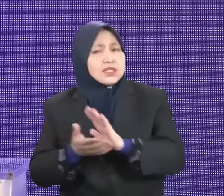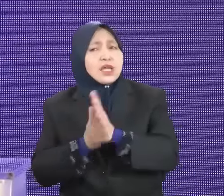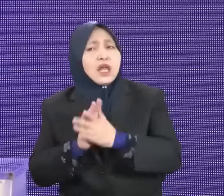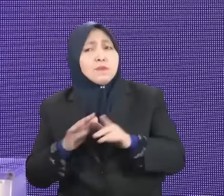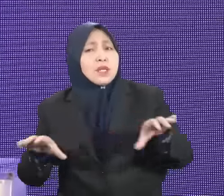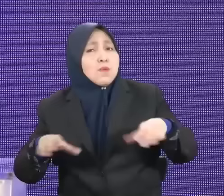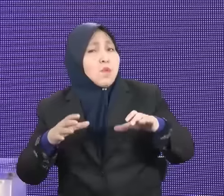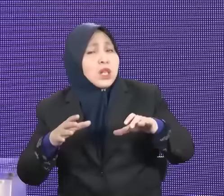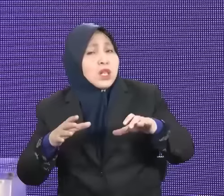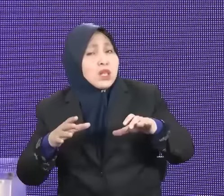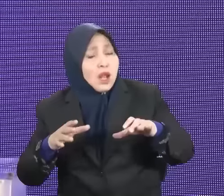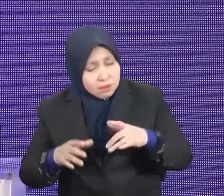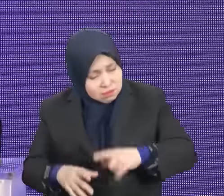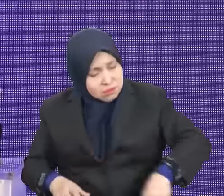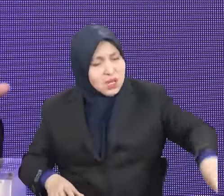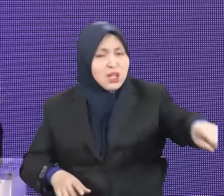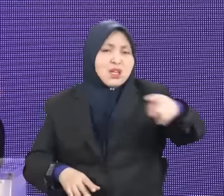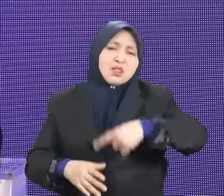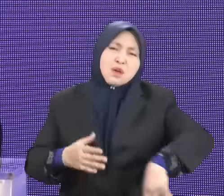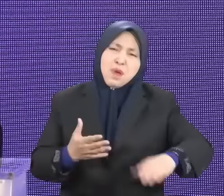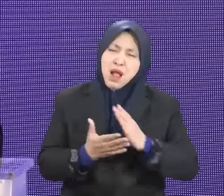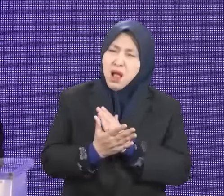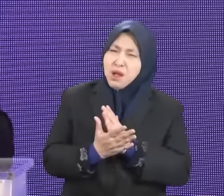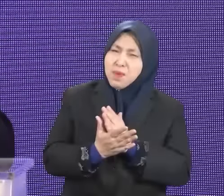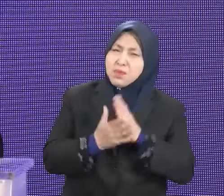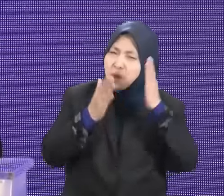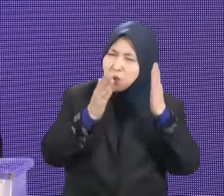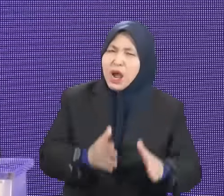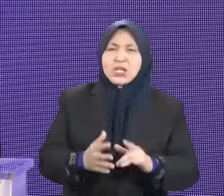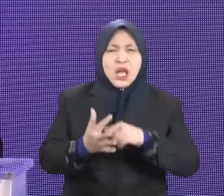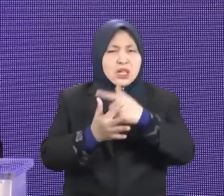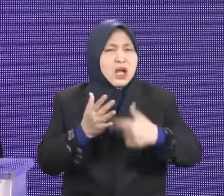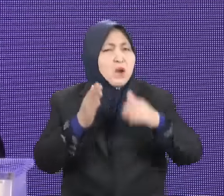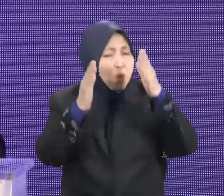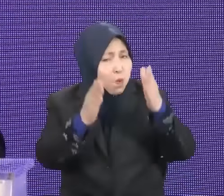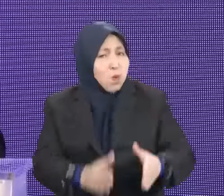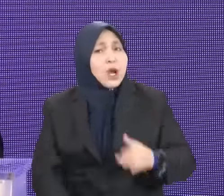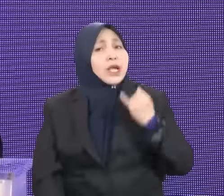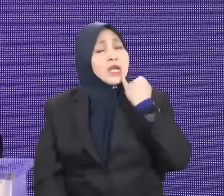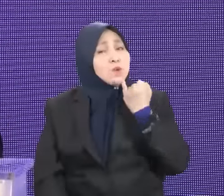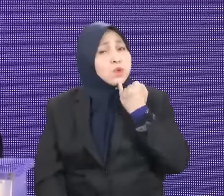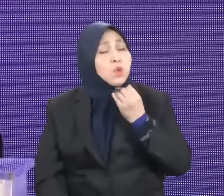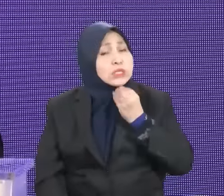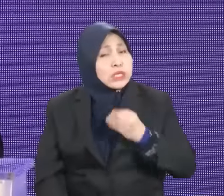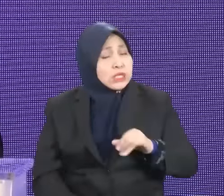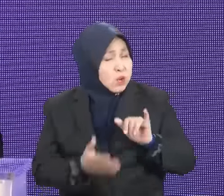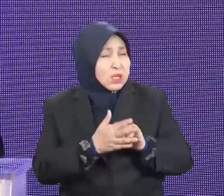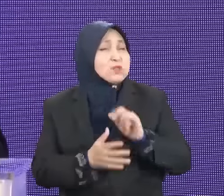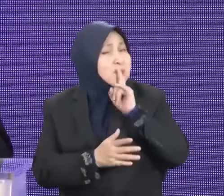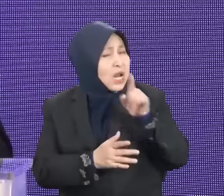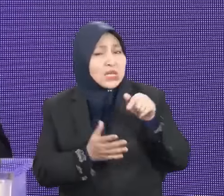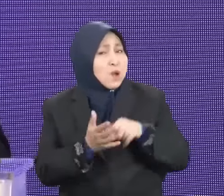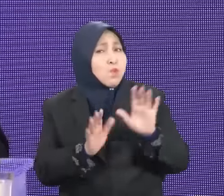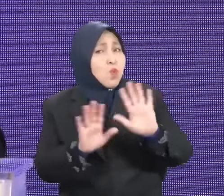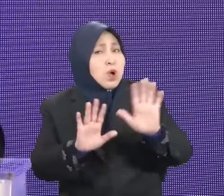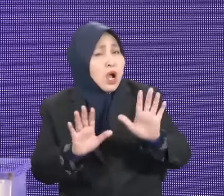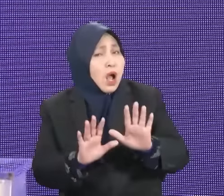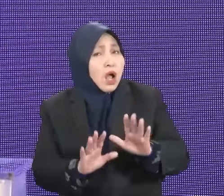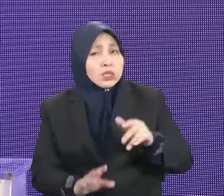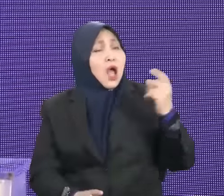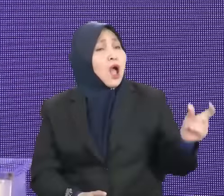fahrim mereka ini meragukan orang-orang di kalangan orang Yahudi itu Bani Israil bahwa sebenarnya ini bukan Nabi pilihan